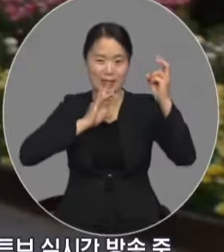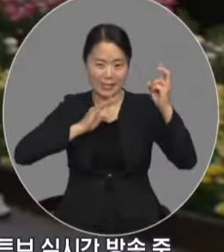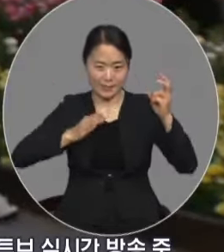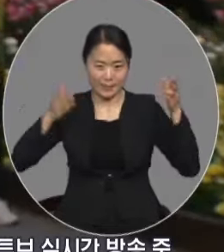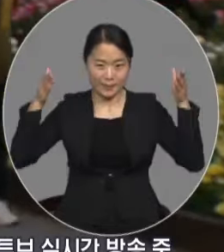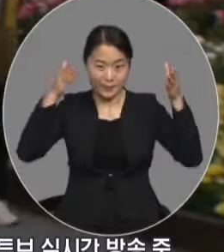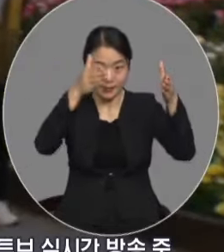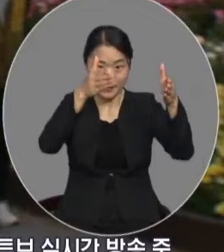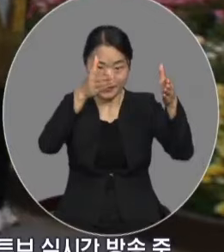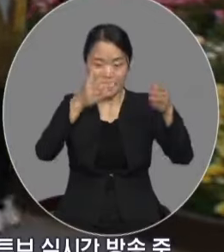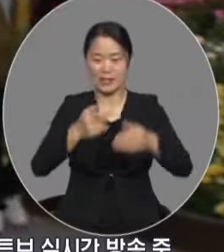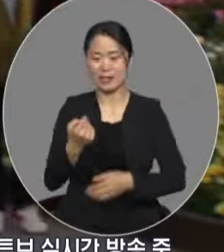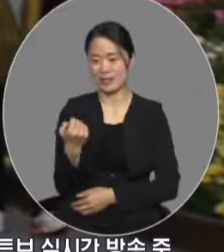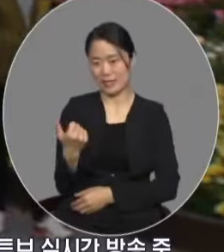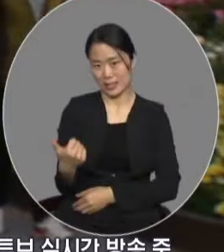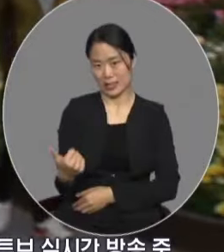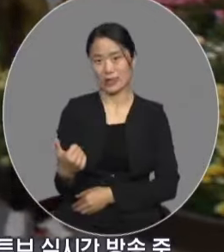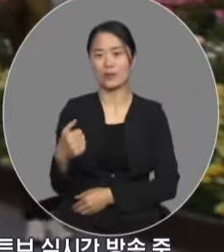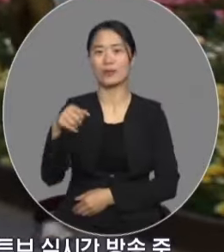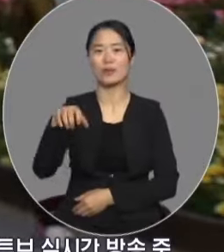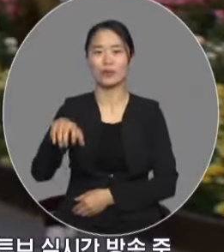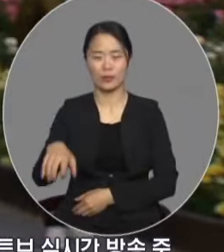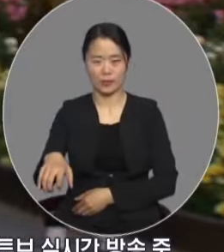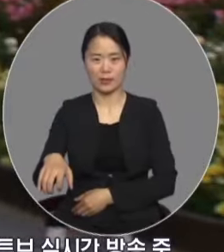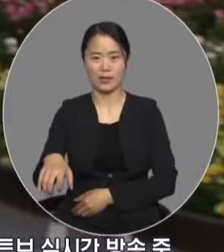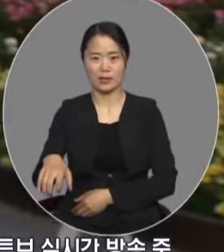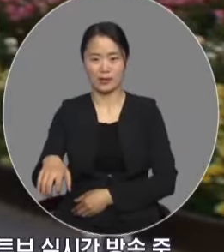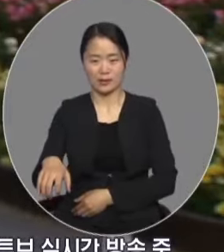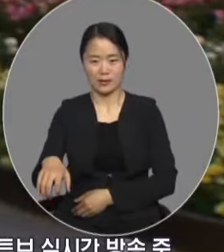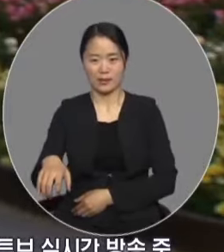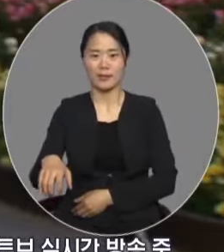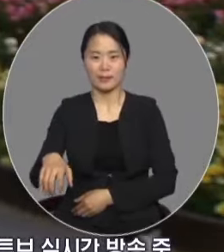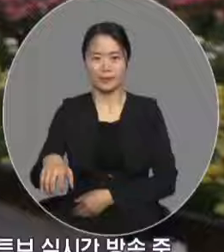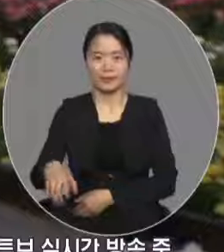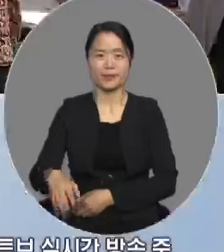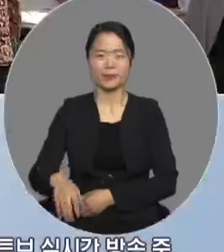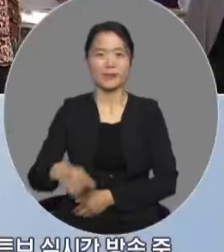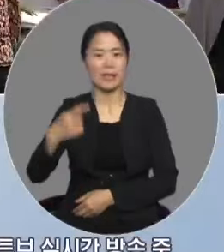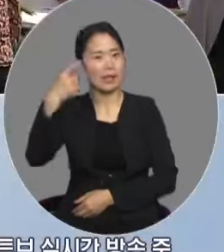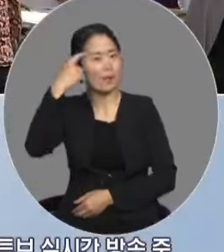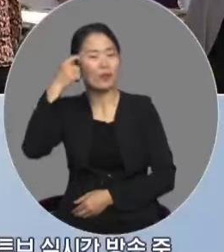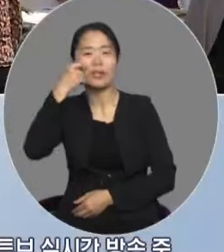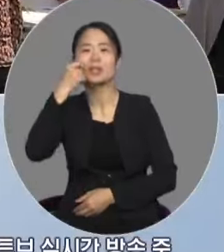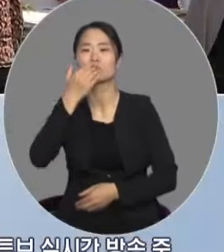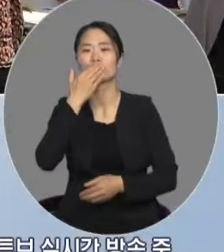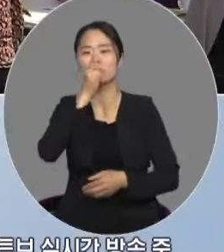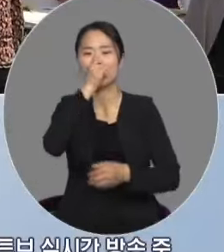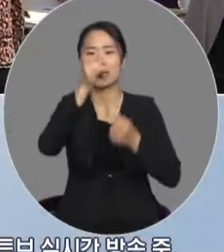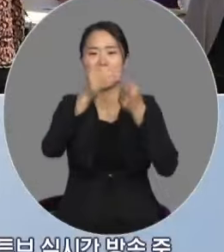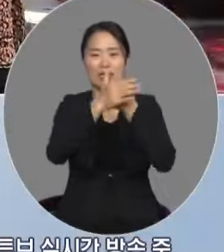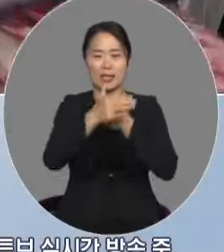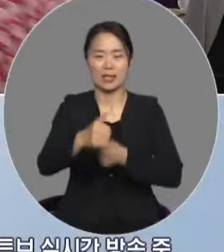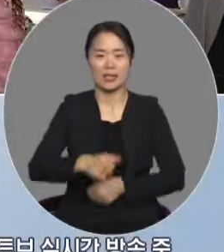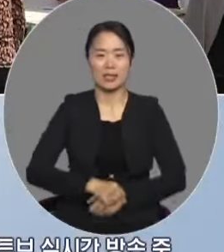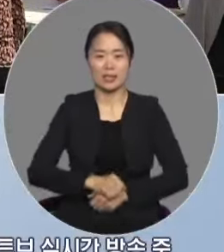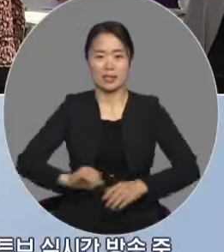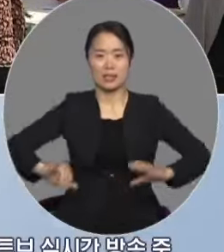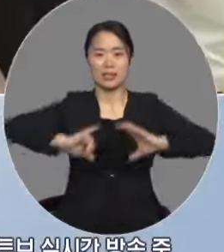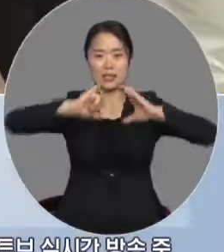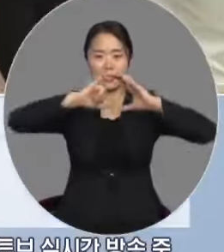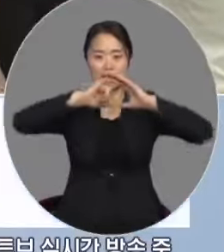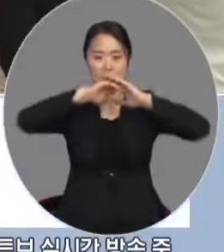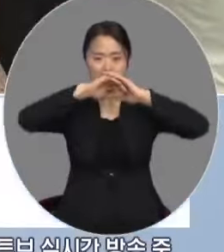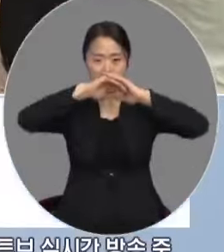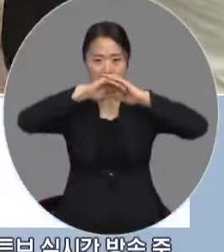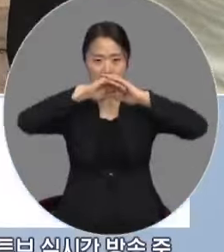보니까 작은 데는 우리가 소홀할 수가 있었는데 우리 울산 같은 경우는 전국이 안 하는 오케이 생활